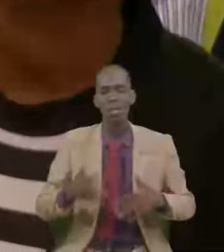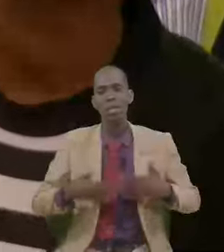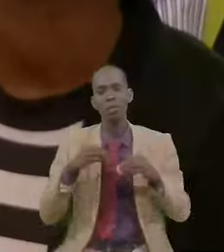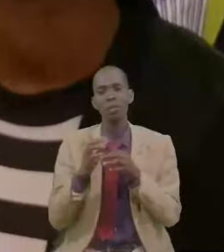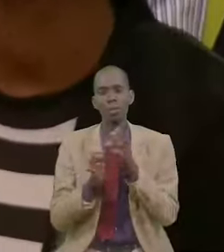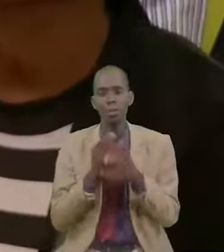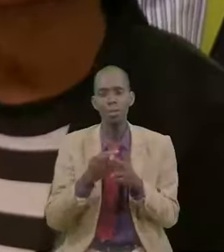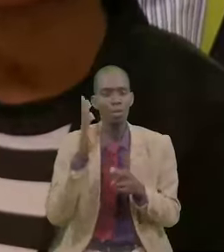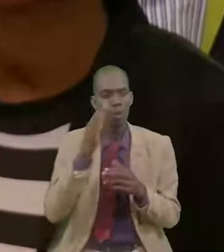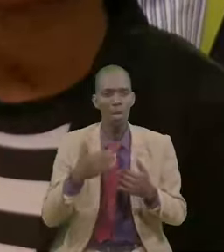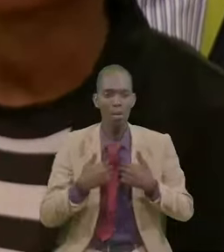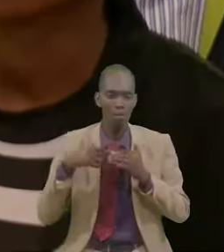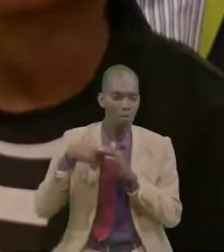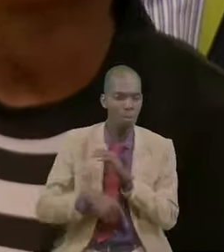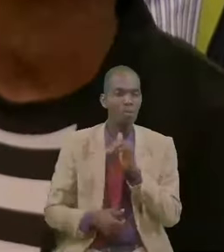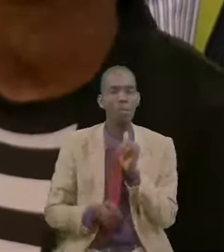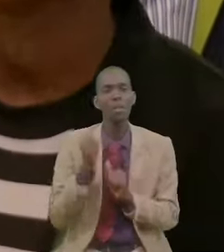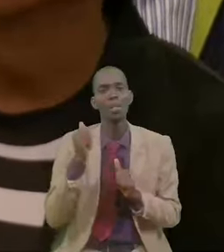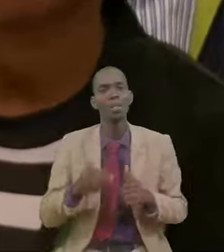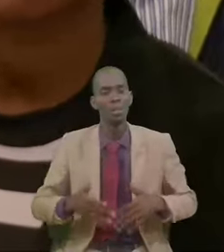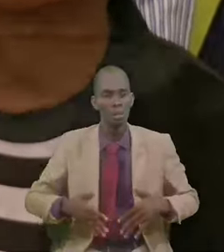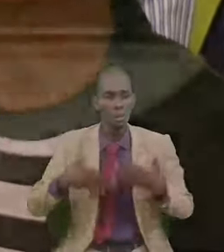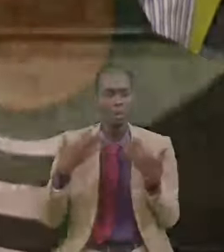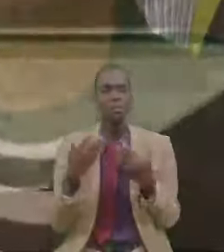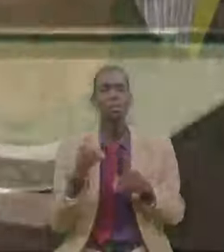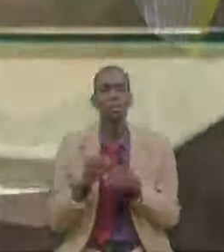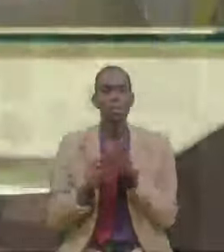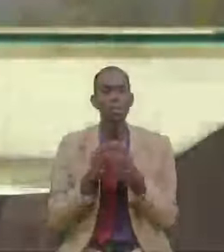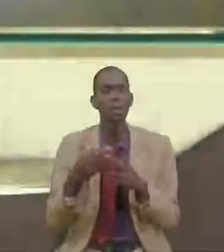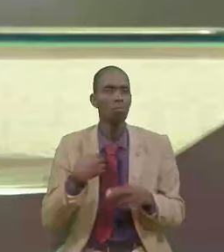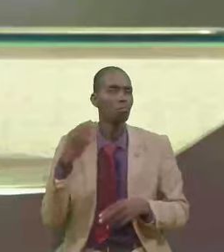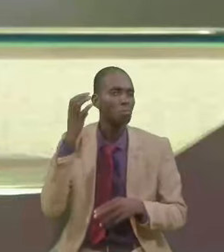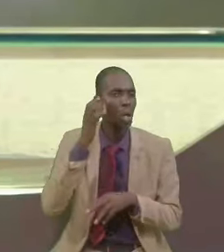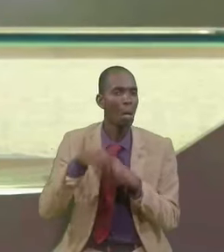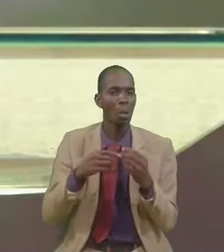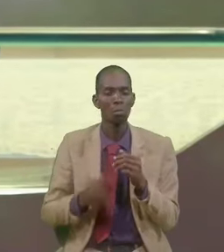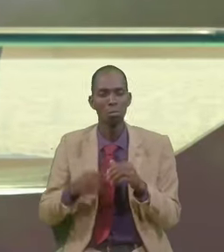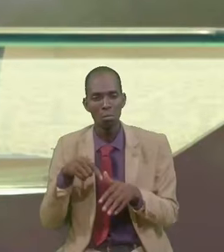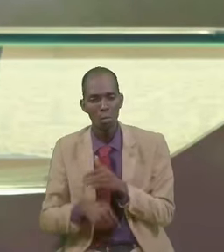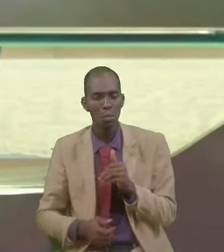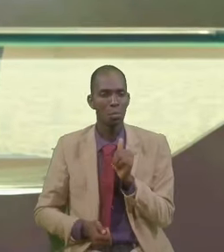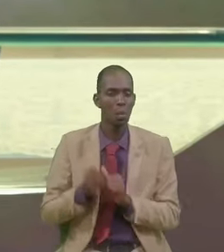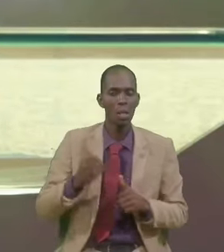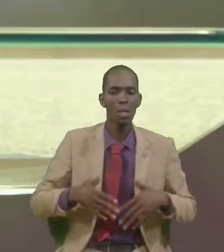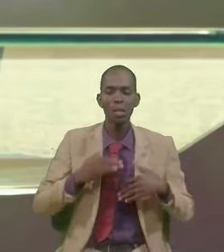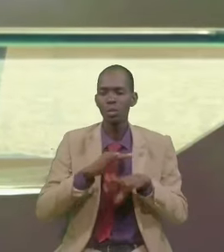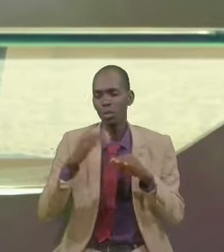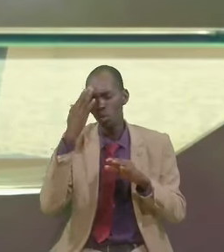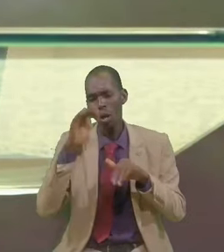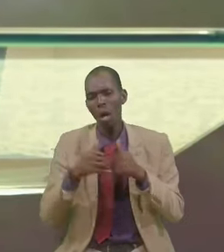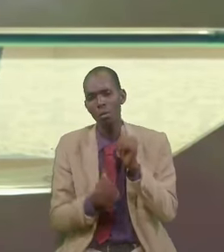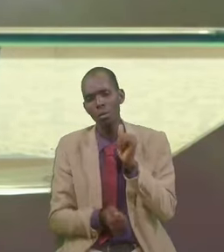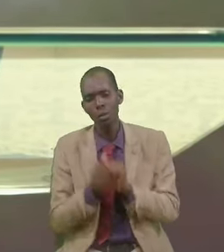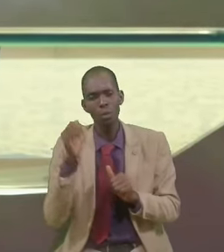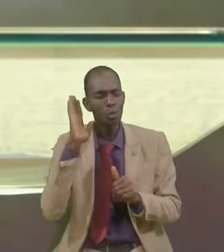profonde. J'entends parler de la vie profonde. La vie profonde. Je ne comprends pas comment la chose sera